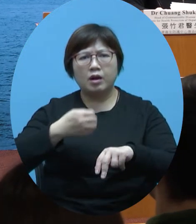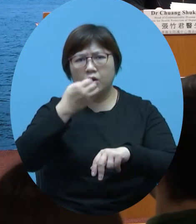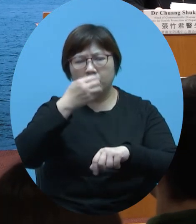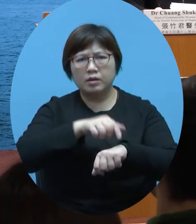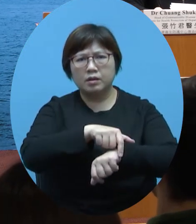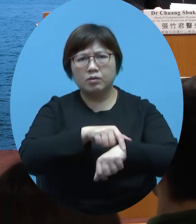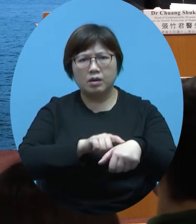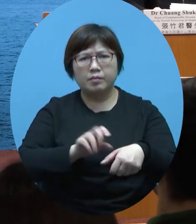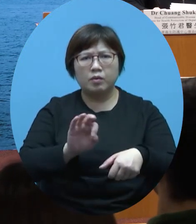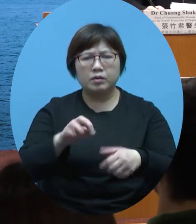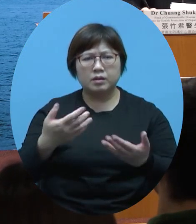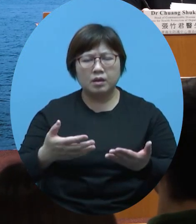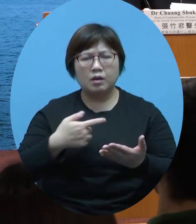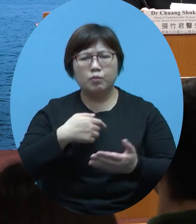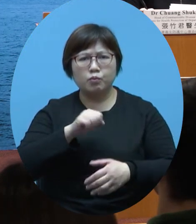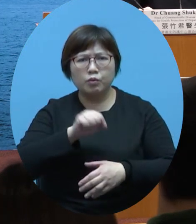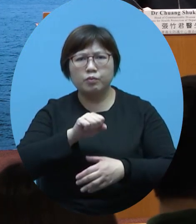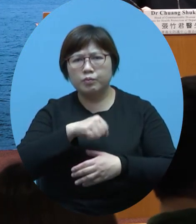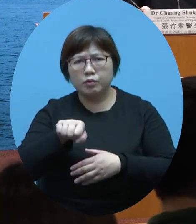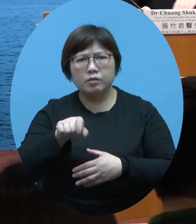手帶，想知道翻而家會唔會？唔該。